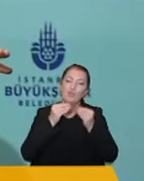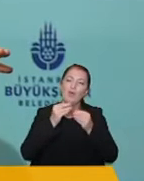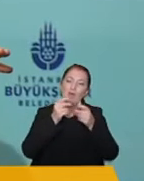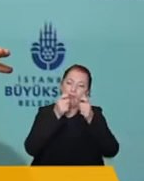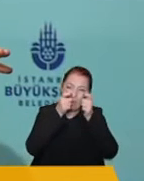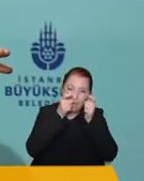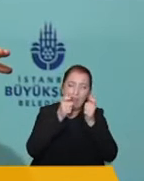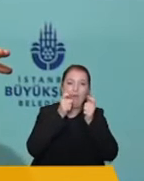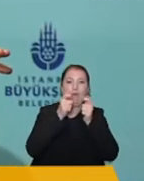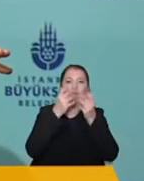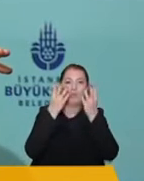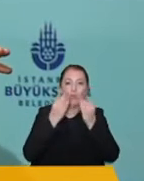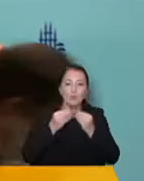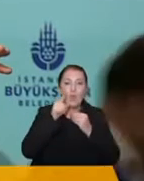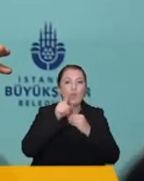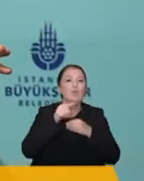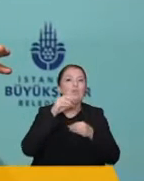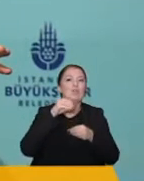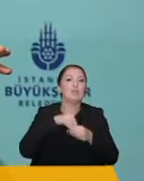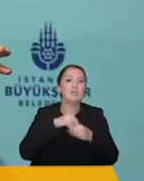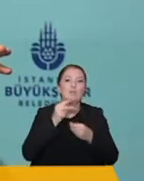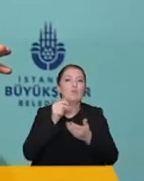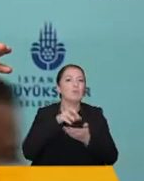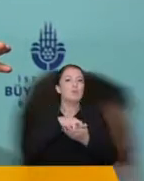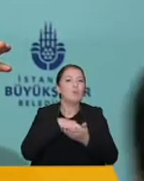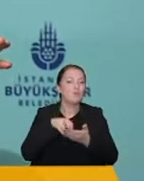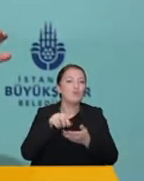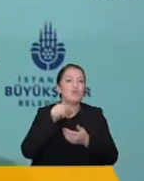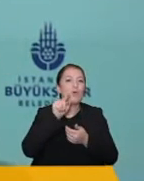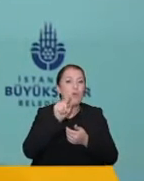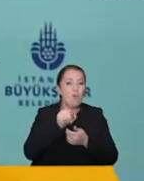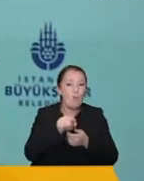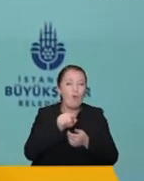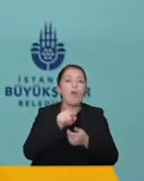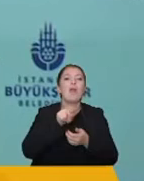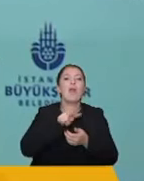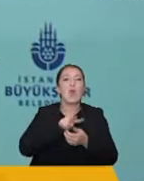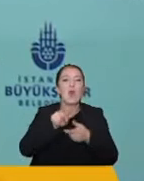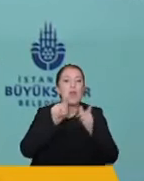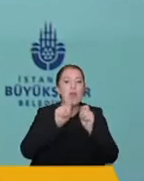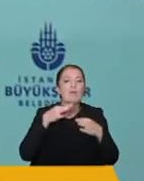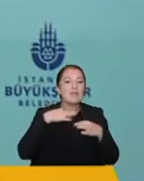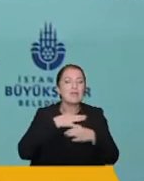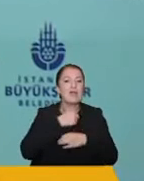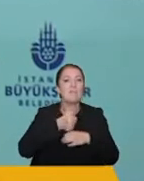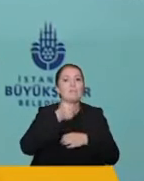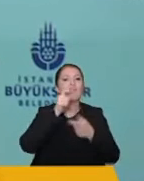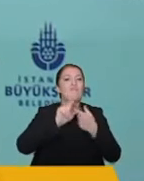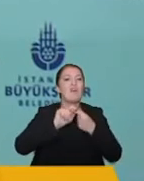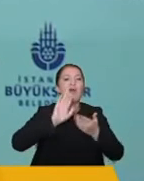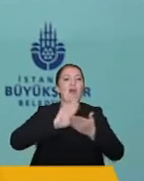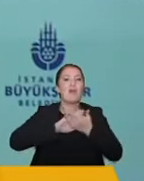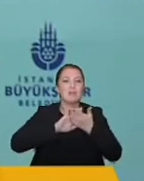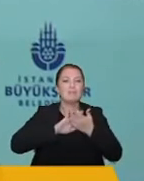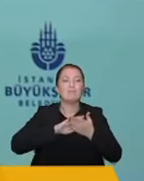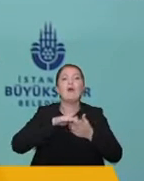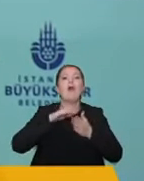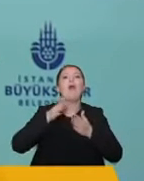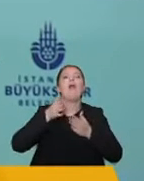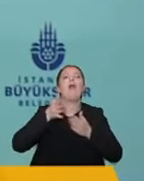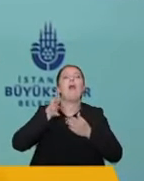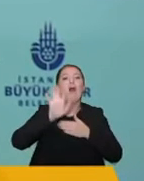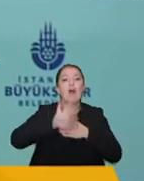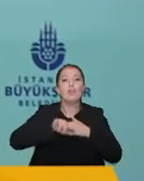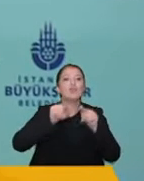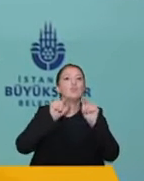dikkat çekicidir. Onun için bütçeyi bu şekilde yönlendiren Sayın Başkan ve arkadaşlarıma ayrıca